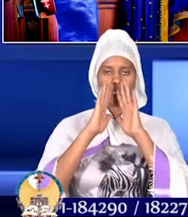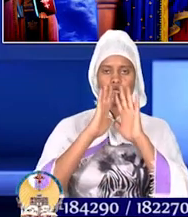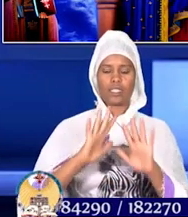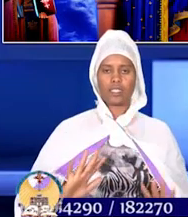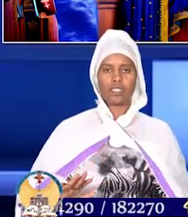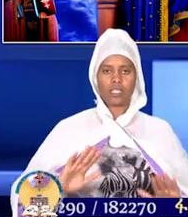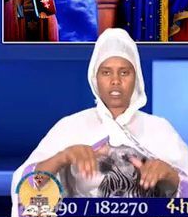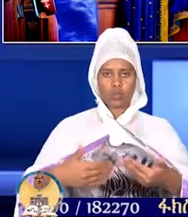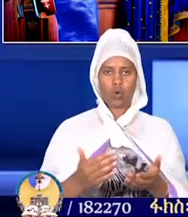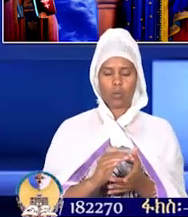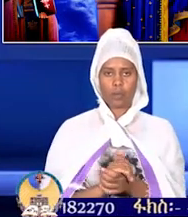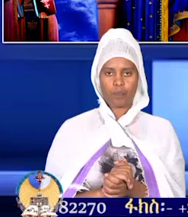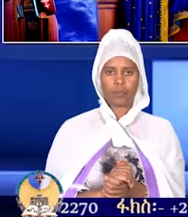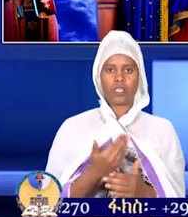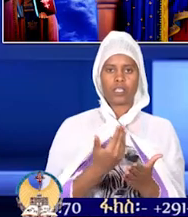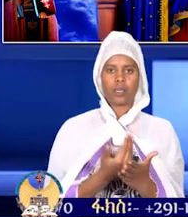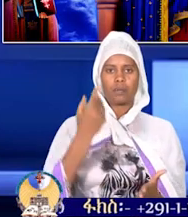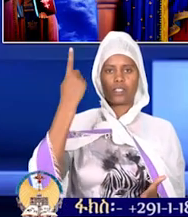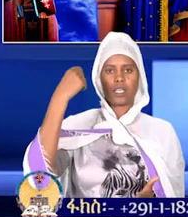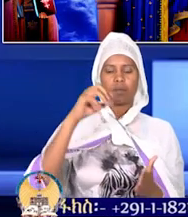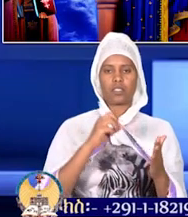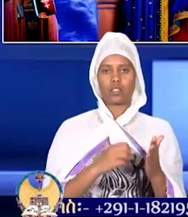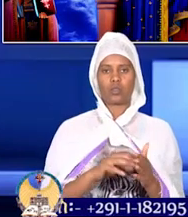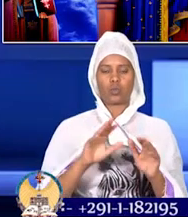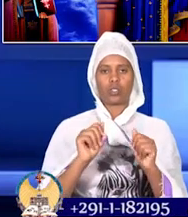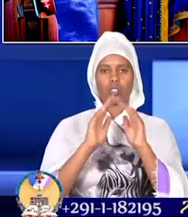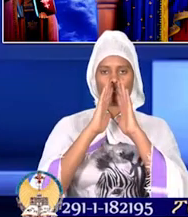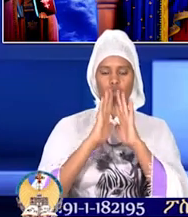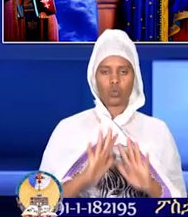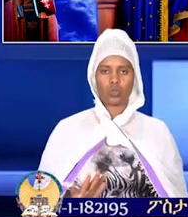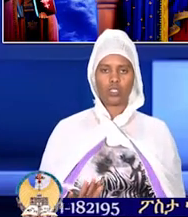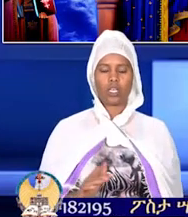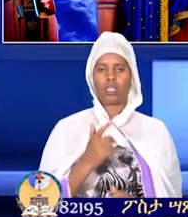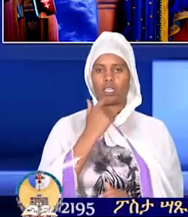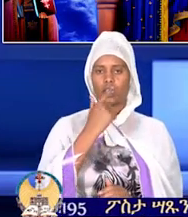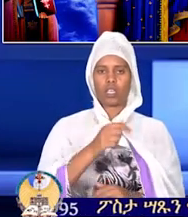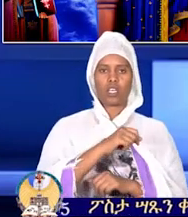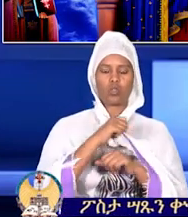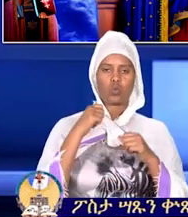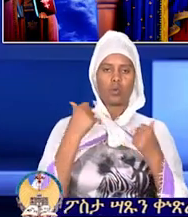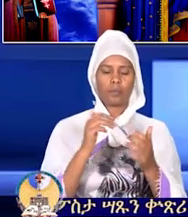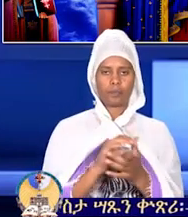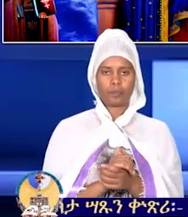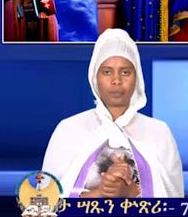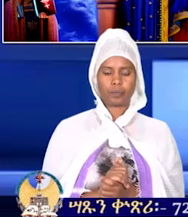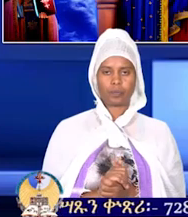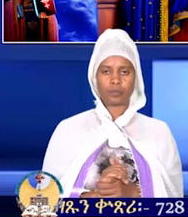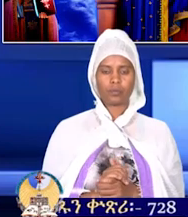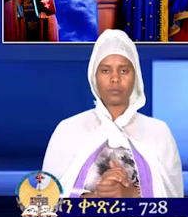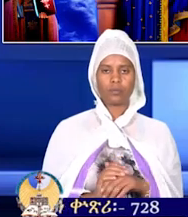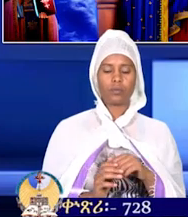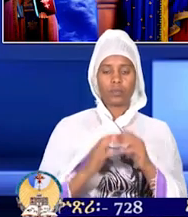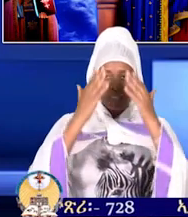ወድኡ ቅድስና ዝወሃቦም ካብ እግዚአብሔር ስለ ዝኾነ ቅዱሳን ኢልና ንፅውዖም።